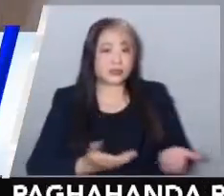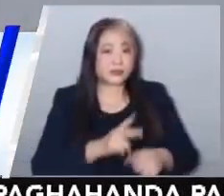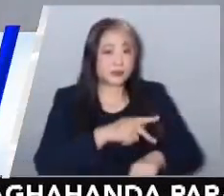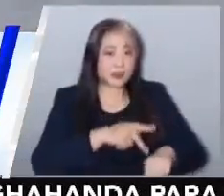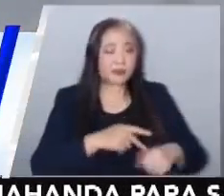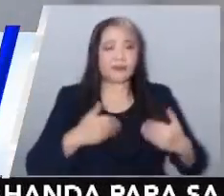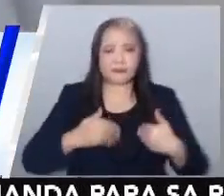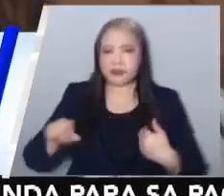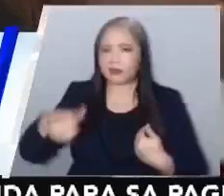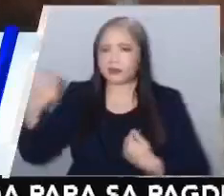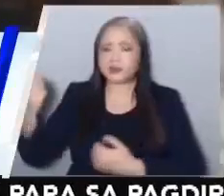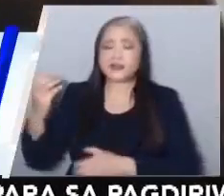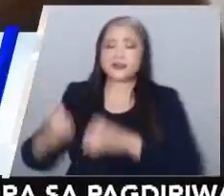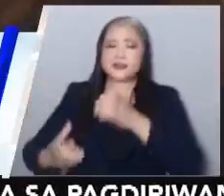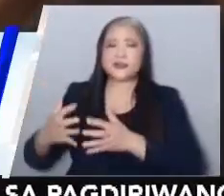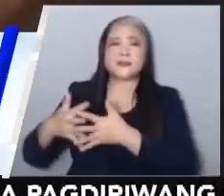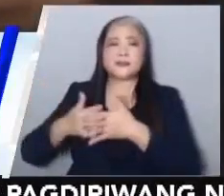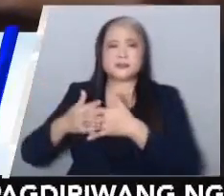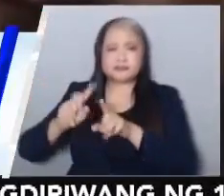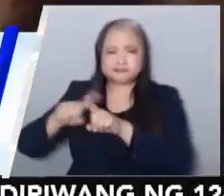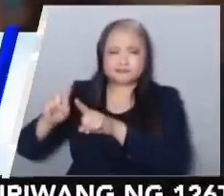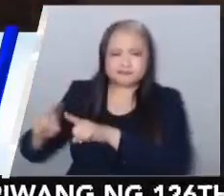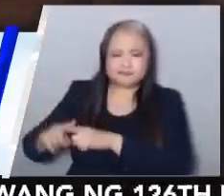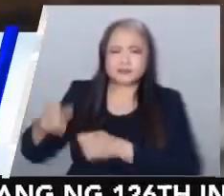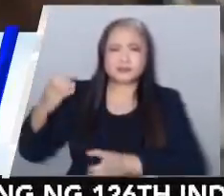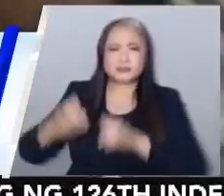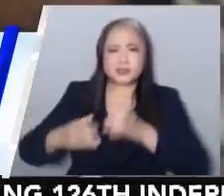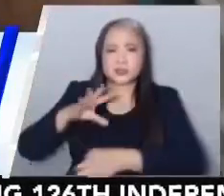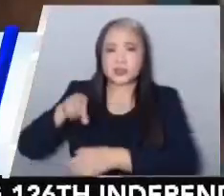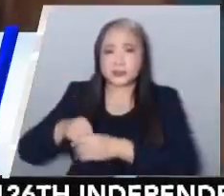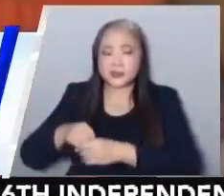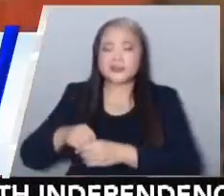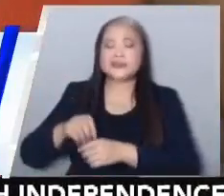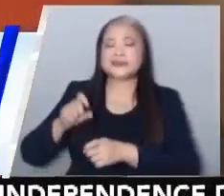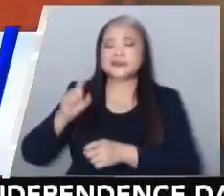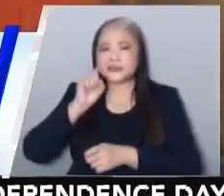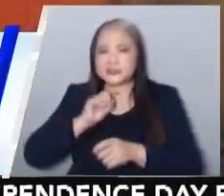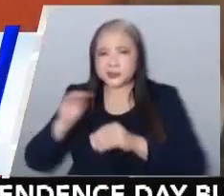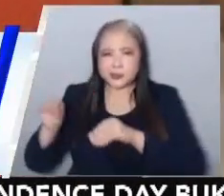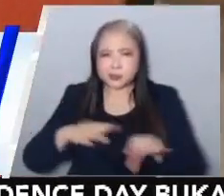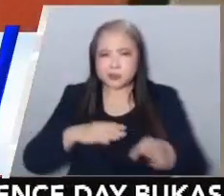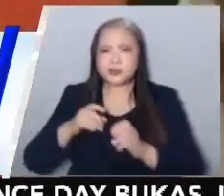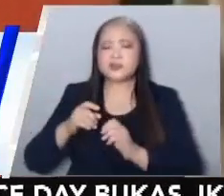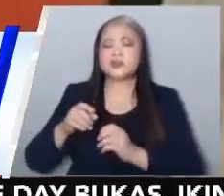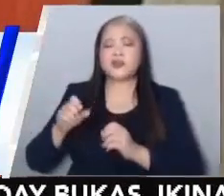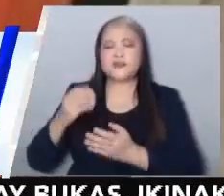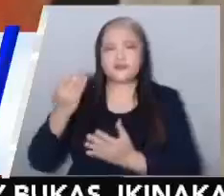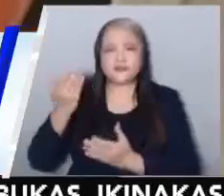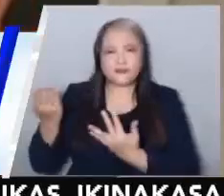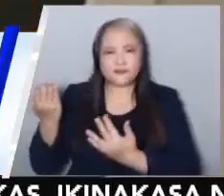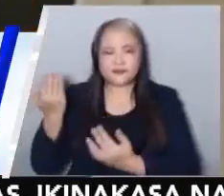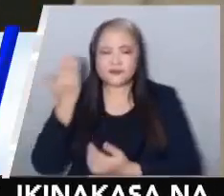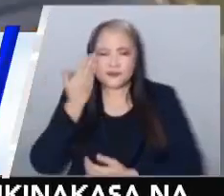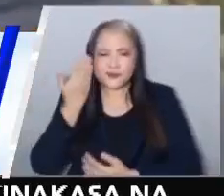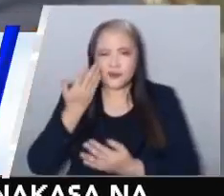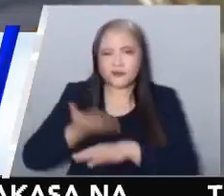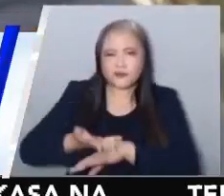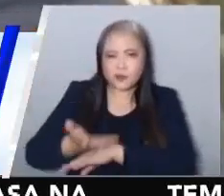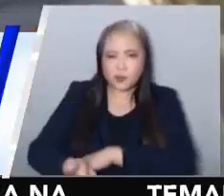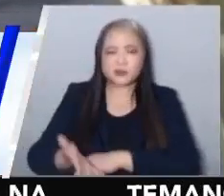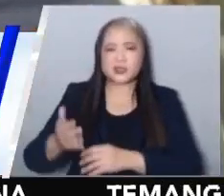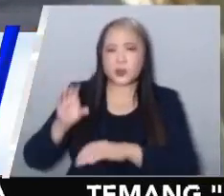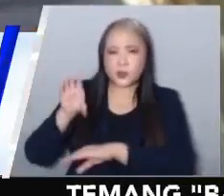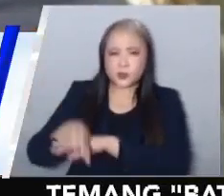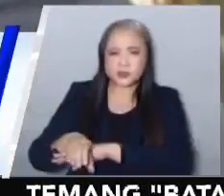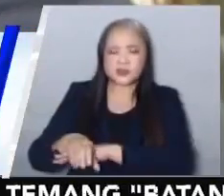para sa iba't ibang kaso, kabilang ang sex trafficking, fraud and coercion at bulk cash smuggling. Dati na itinanggi